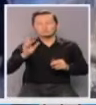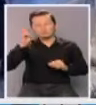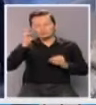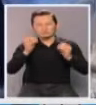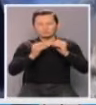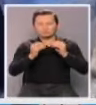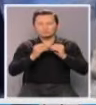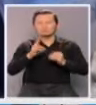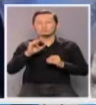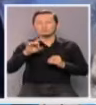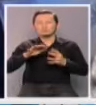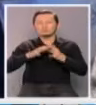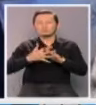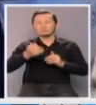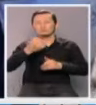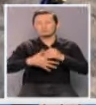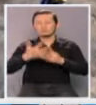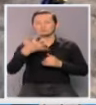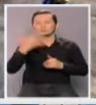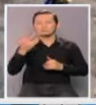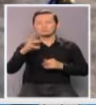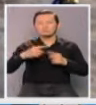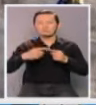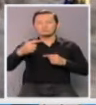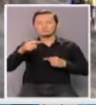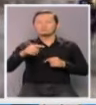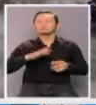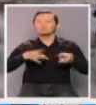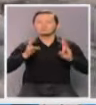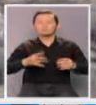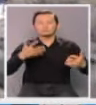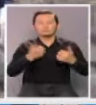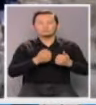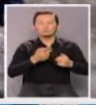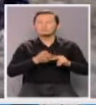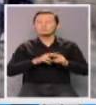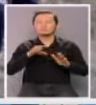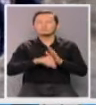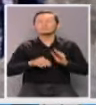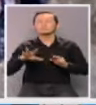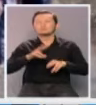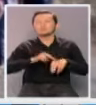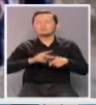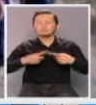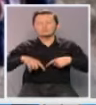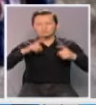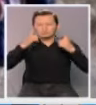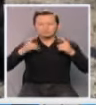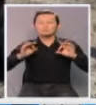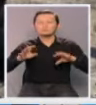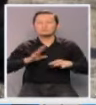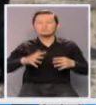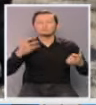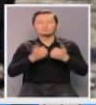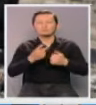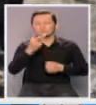күні Құрманғазы ауданы орталығынан 55 шақырым жерде болды. Атырау облыстық ішкі істер департаментінің баспасөз қызметі хабарлағандай, апат